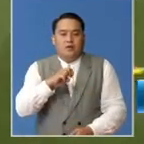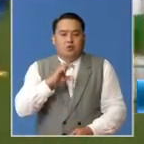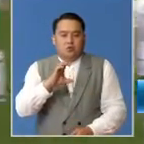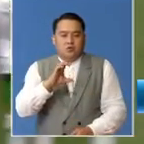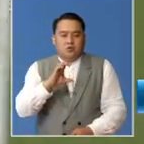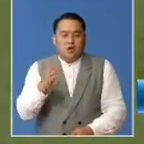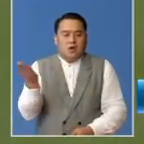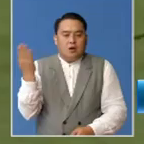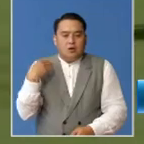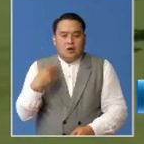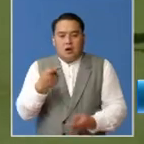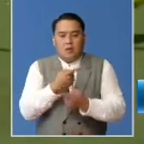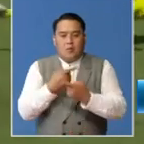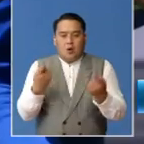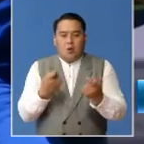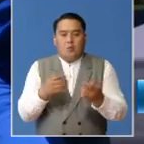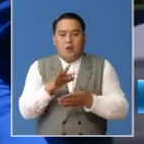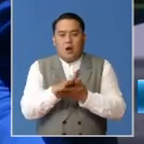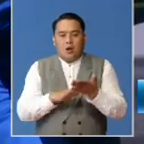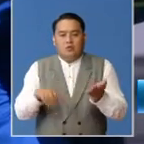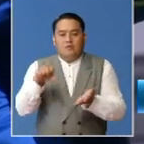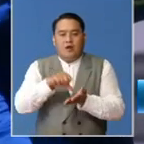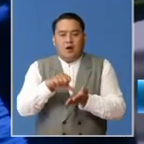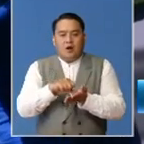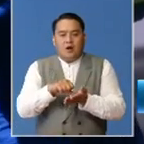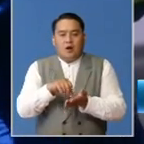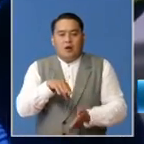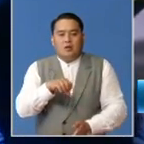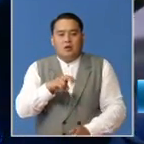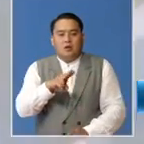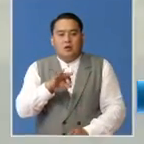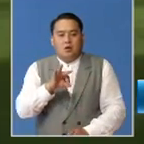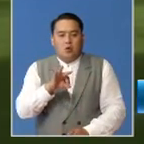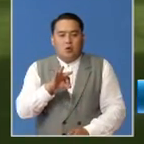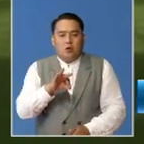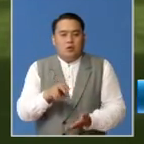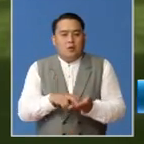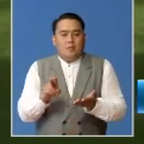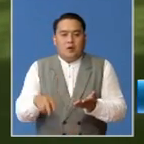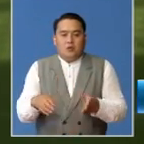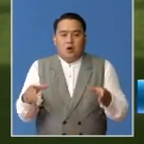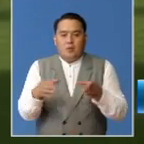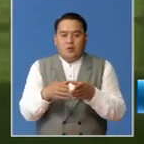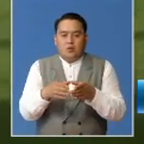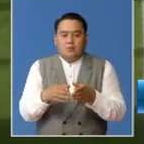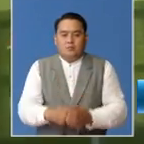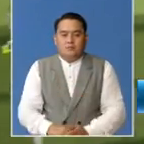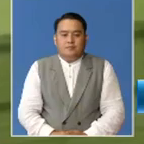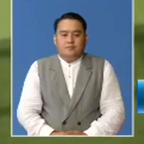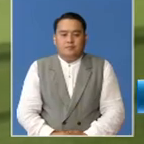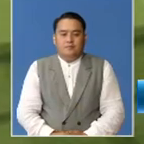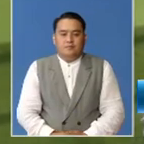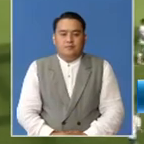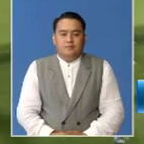Ранее Гризман неоднократно заявил, что намерен продолжить выступление в мадридском «Атлетико» и не намерен покидать команду. Информацию